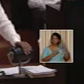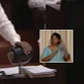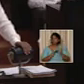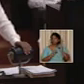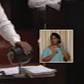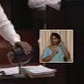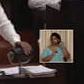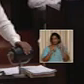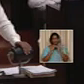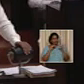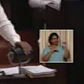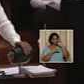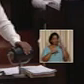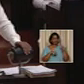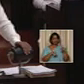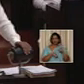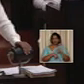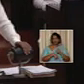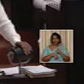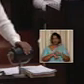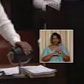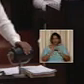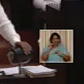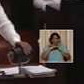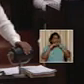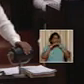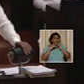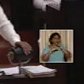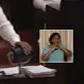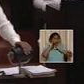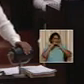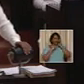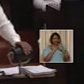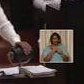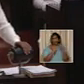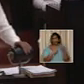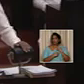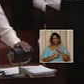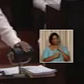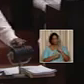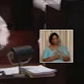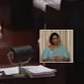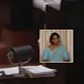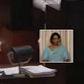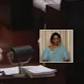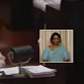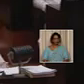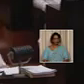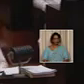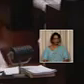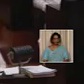යන්නට යම්කිසි ඉනිමගක් කරිය පාත් එකක් සකස් කර දෙන්නයි කියලා මම ඉල්ලීමක් කරනවා. හරි බොහොම